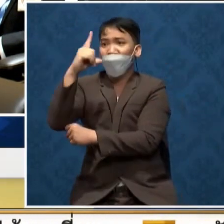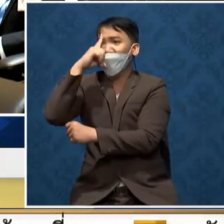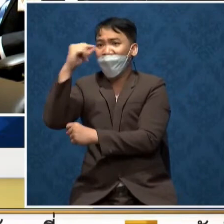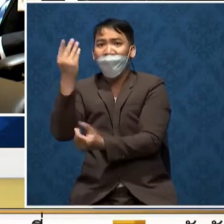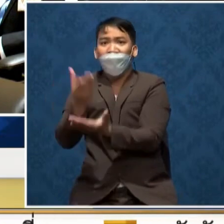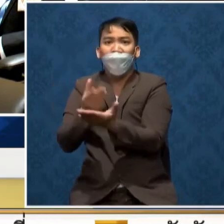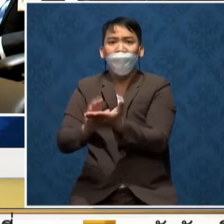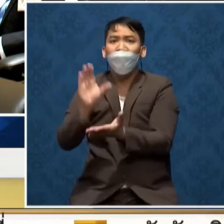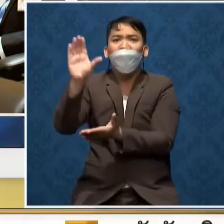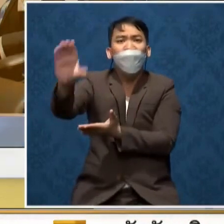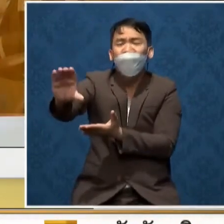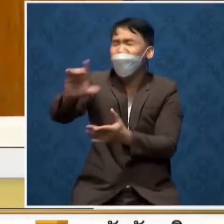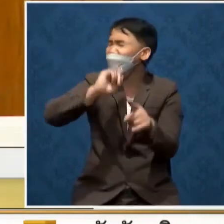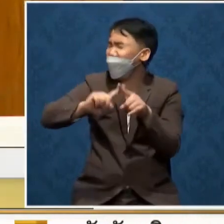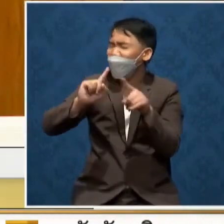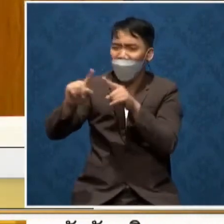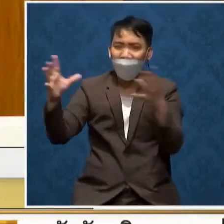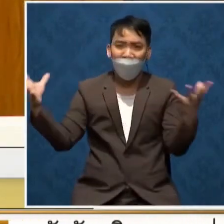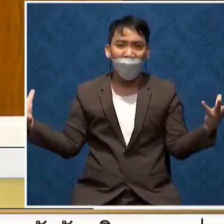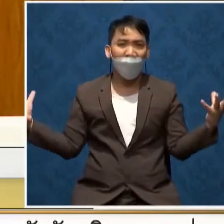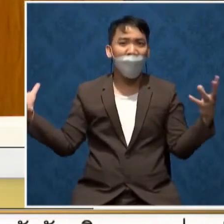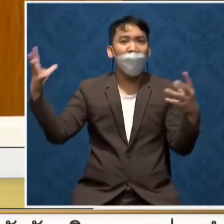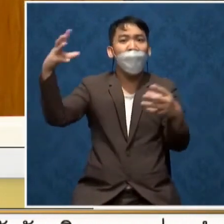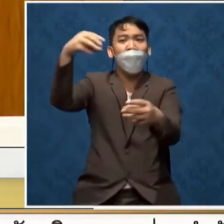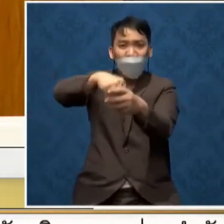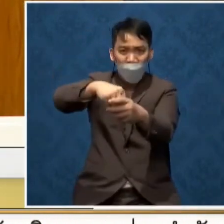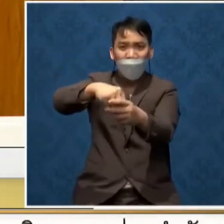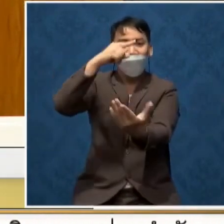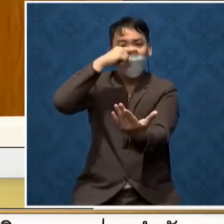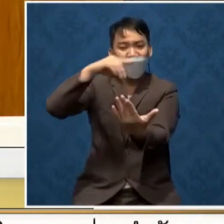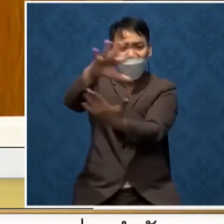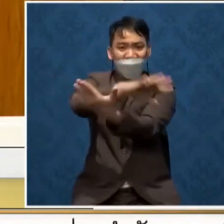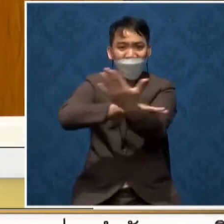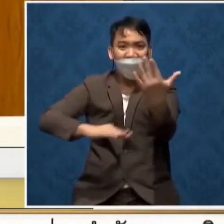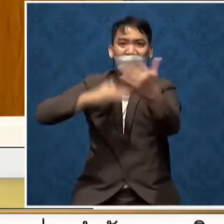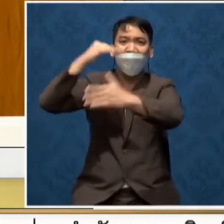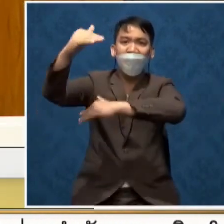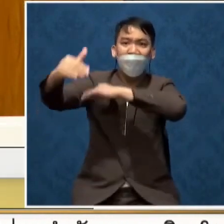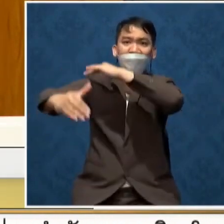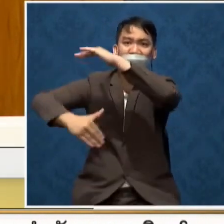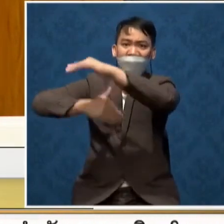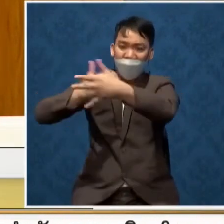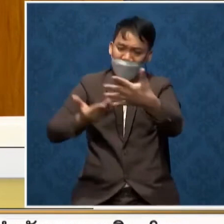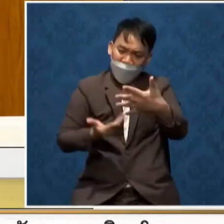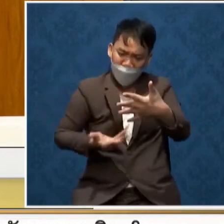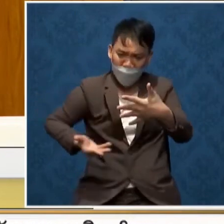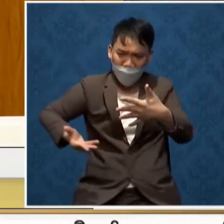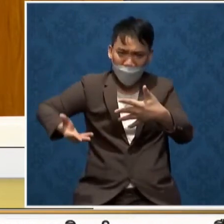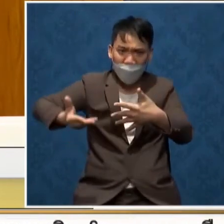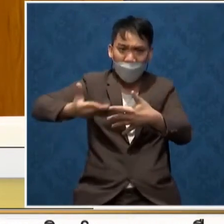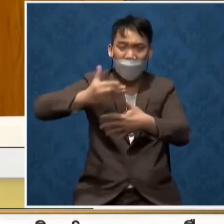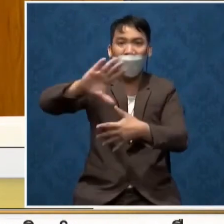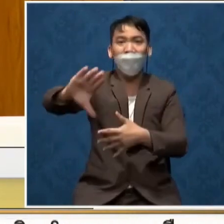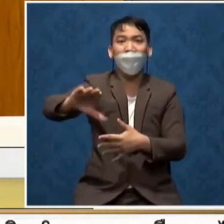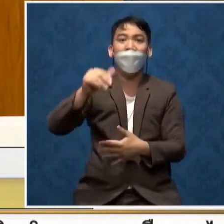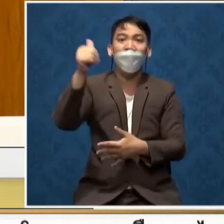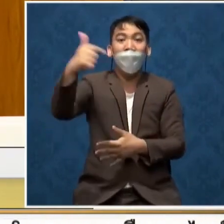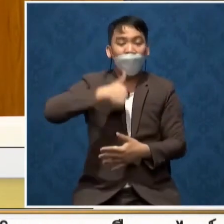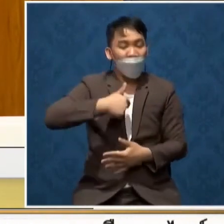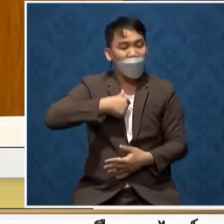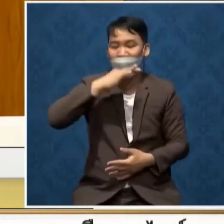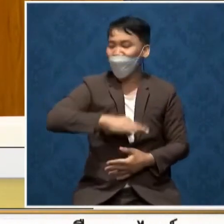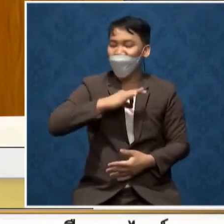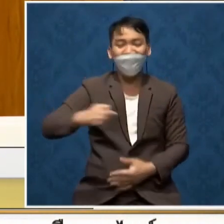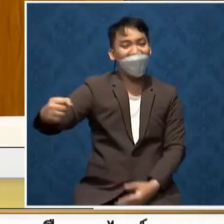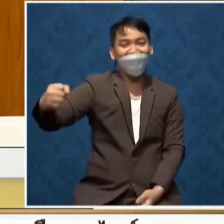ๆไปพร้อมๆกันเป็นการขับเคลื่อนประเทศนะครับผมยังมีความมั่นใจนะครับในสภาผู้แทนราษฎรและ